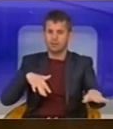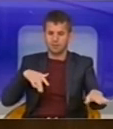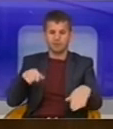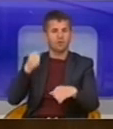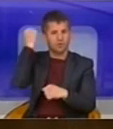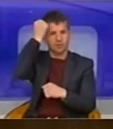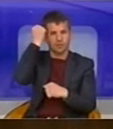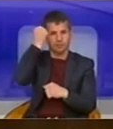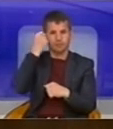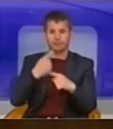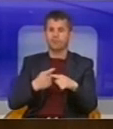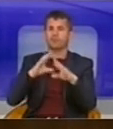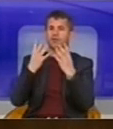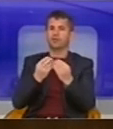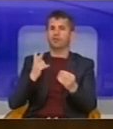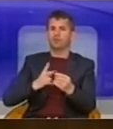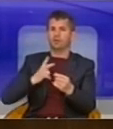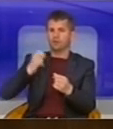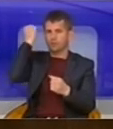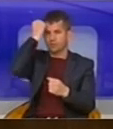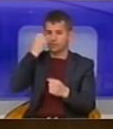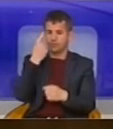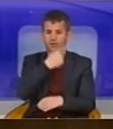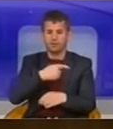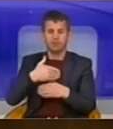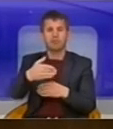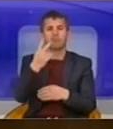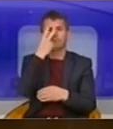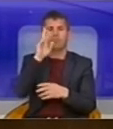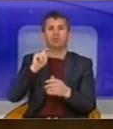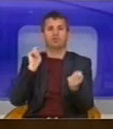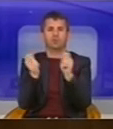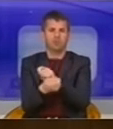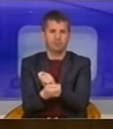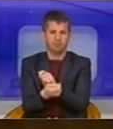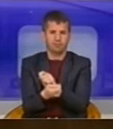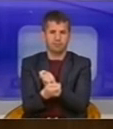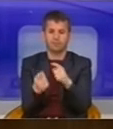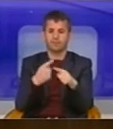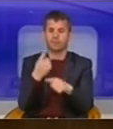Kosovës, por edhe qytetarët e Kosovës, mbrenda një viti do ta shohin këtë ndryshim, dhe mbrenda